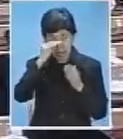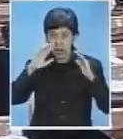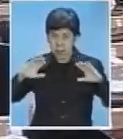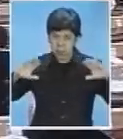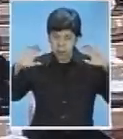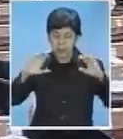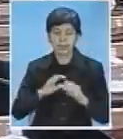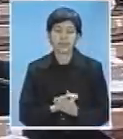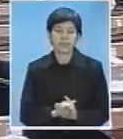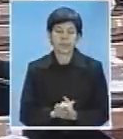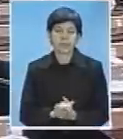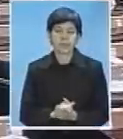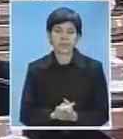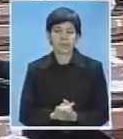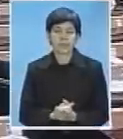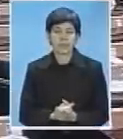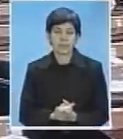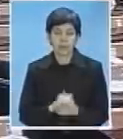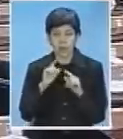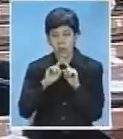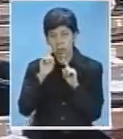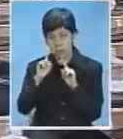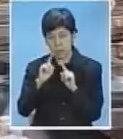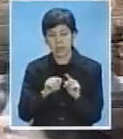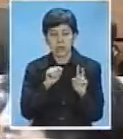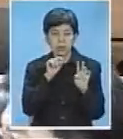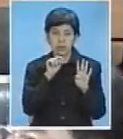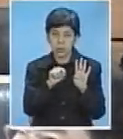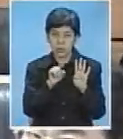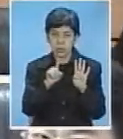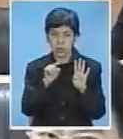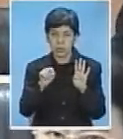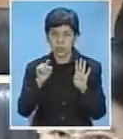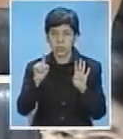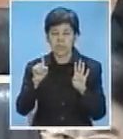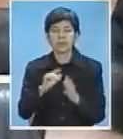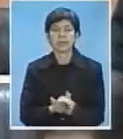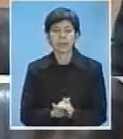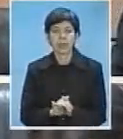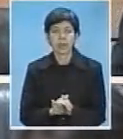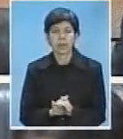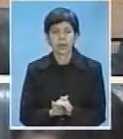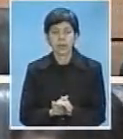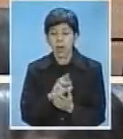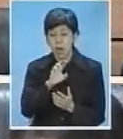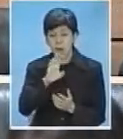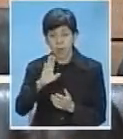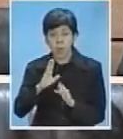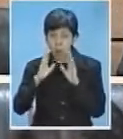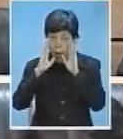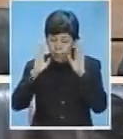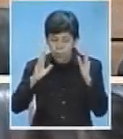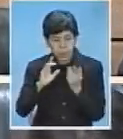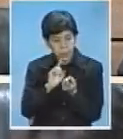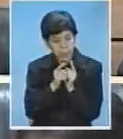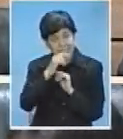ะครับประเด็นที่1ในเรื่อง 4.1.1 การปฏิรูประบบความรู้ของสังคมไ